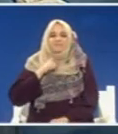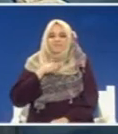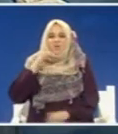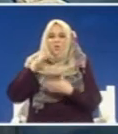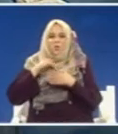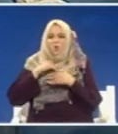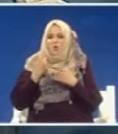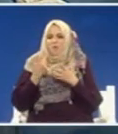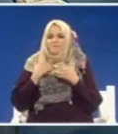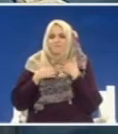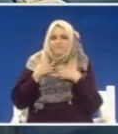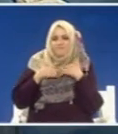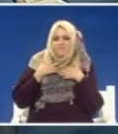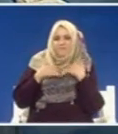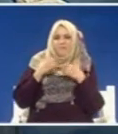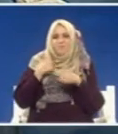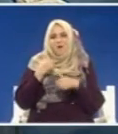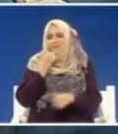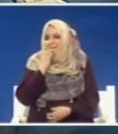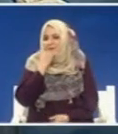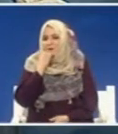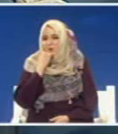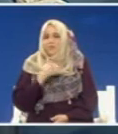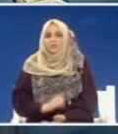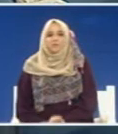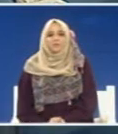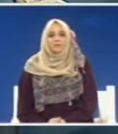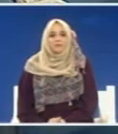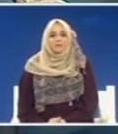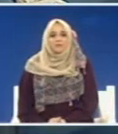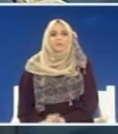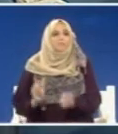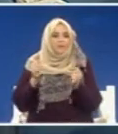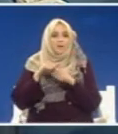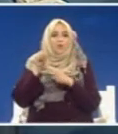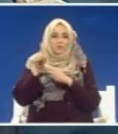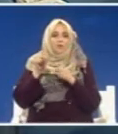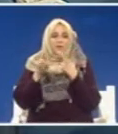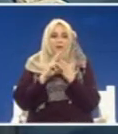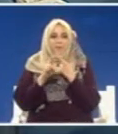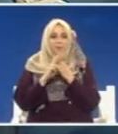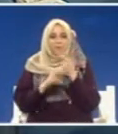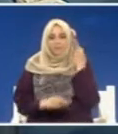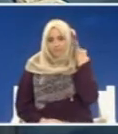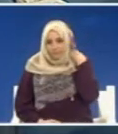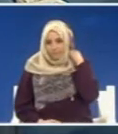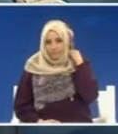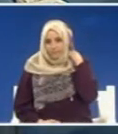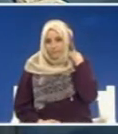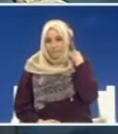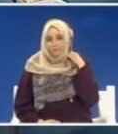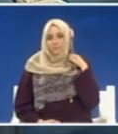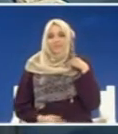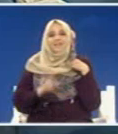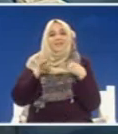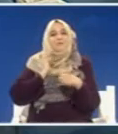الشيخ. ان شاء الله ربي يوفقك لكل خير ويجاوبك على هذا الانشغال ان شاء الله سيده. الام ديالي